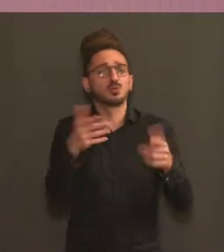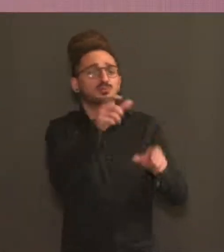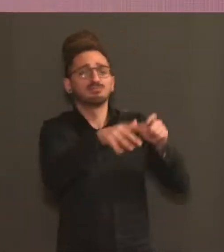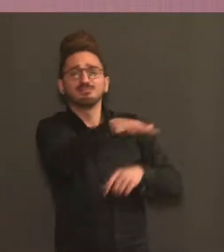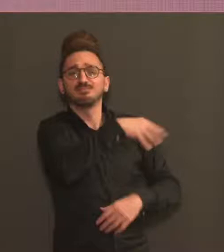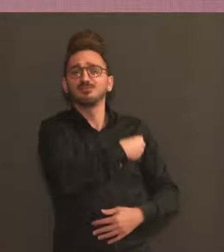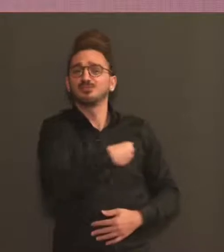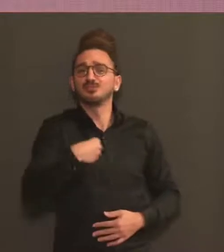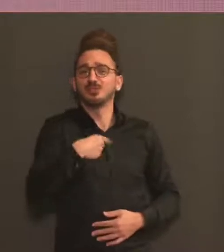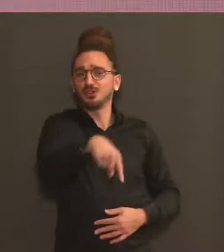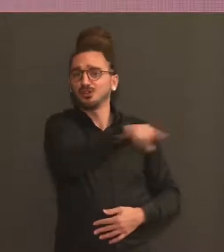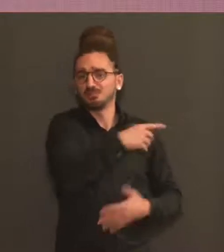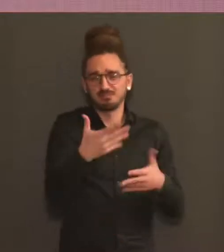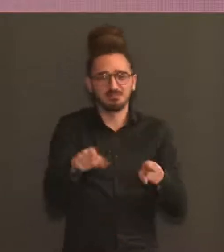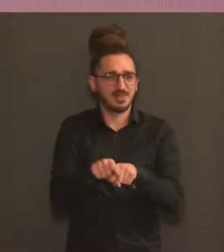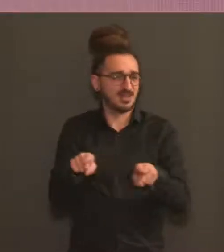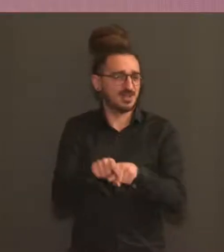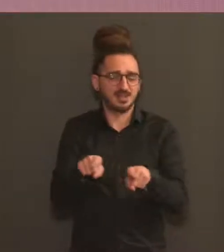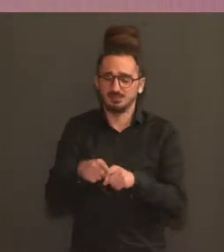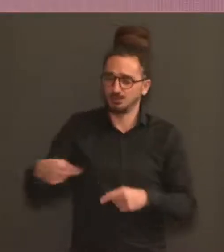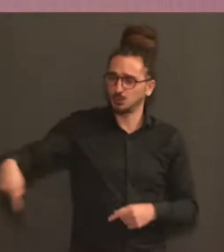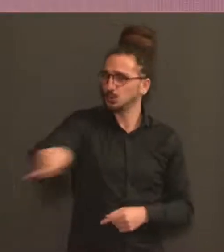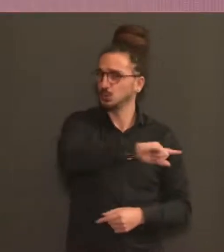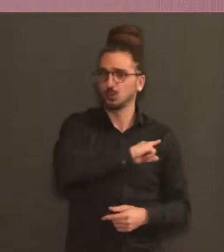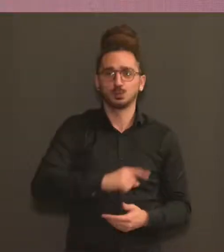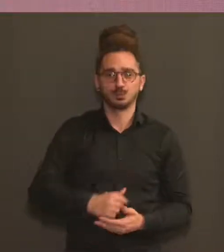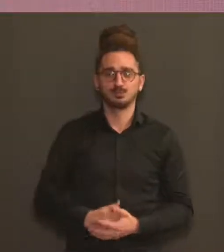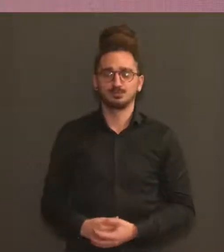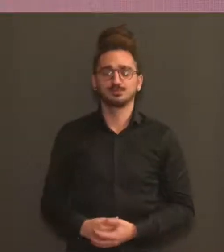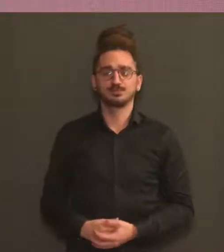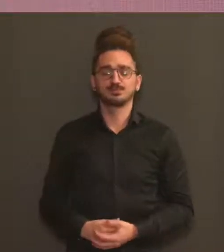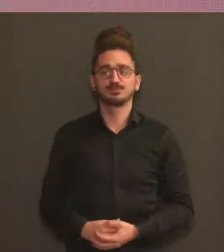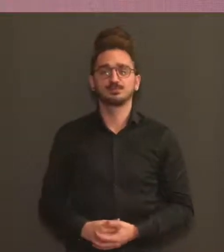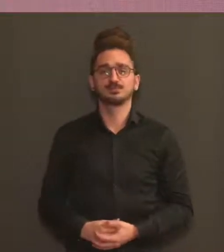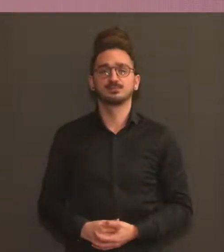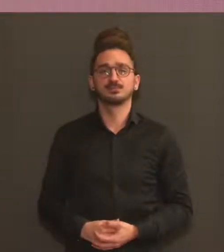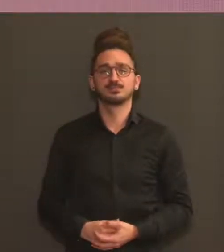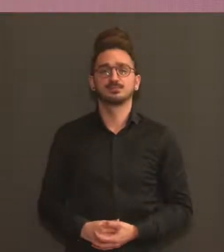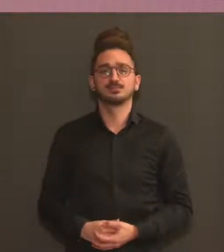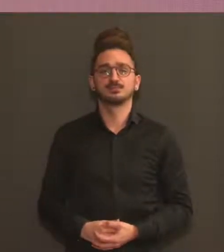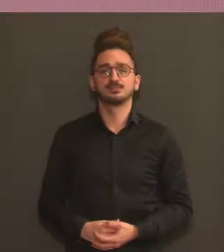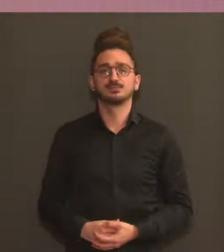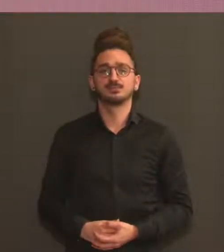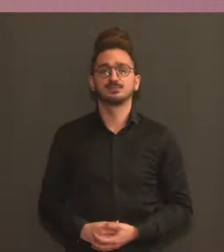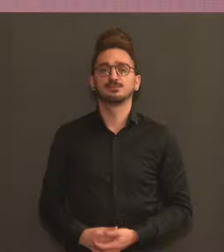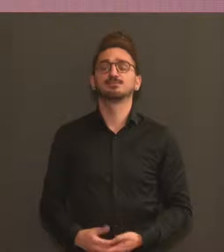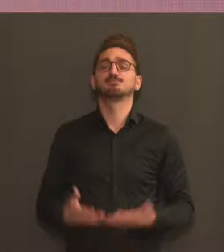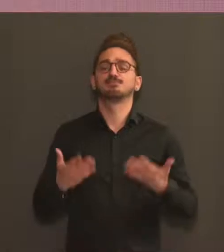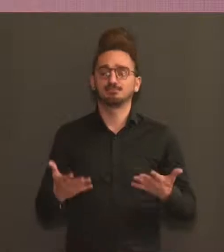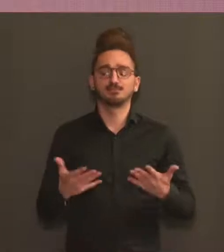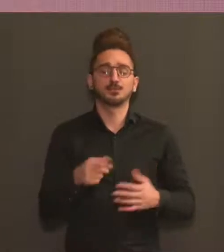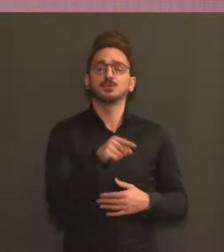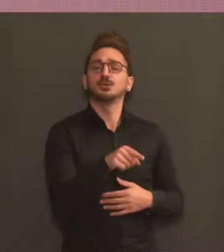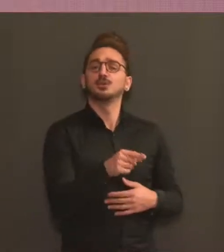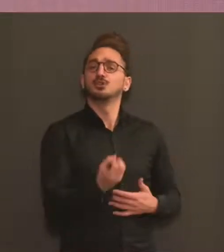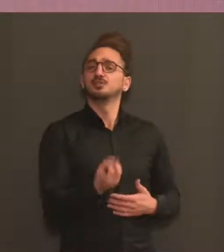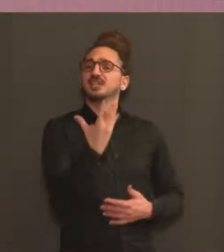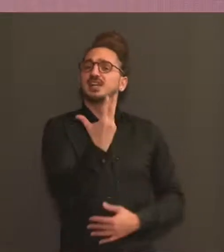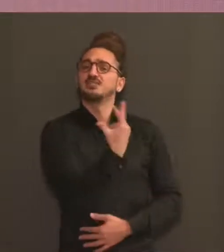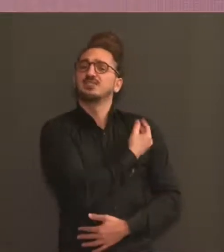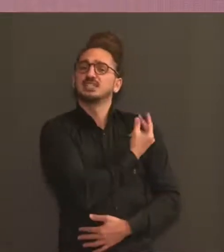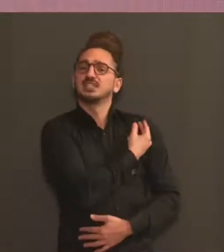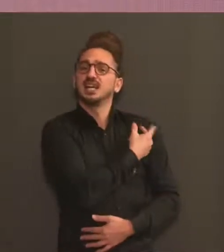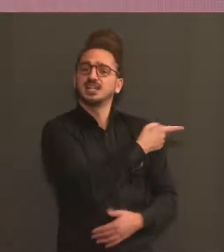Le nombre de vaccins annoncés à ce stade devrait nous permettre de respecter le timing prévu